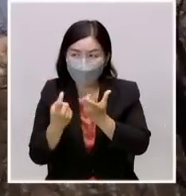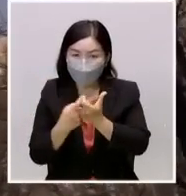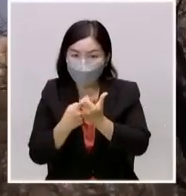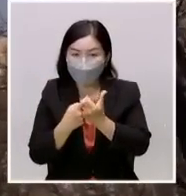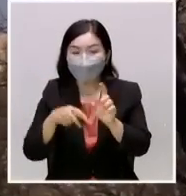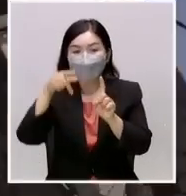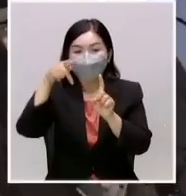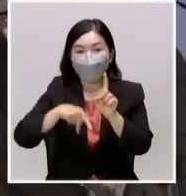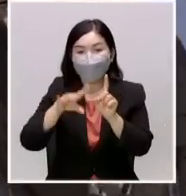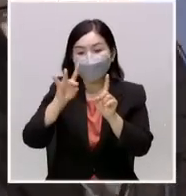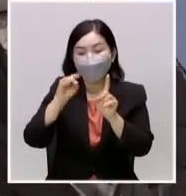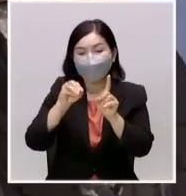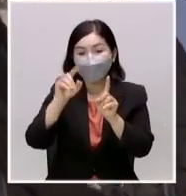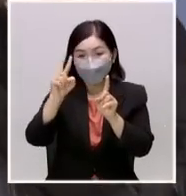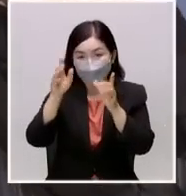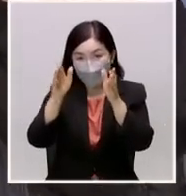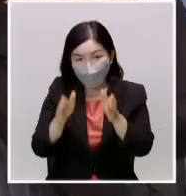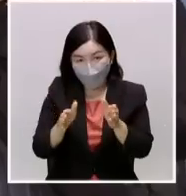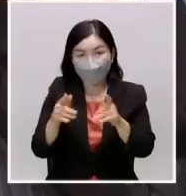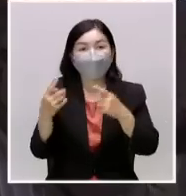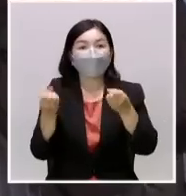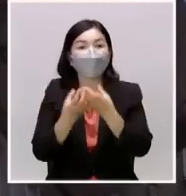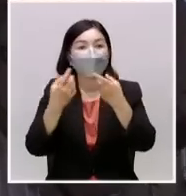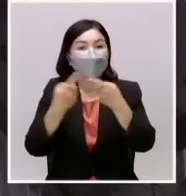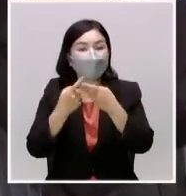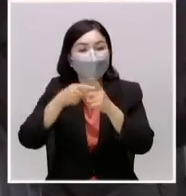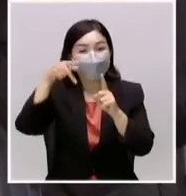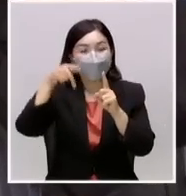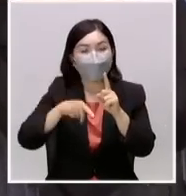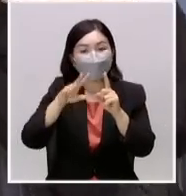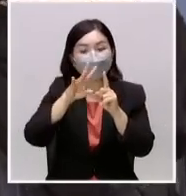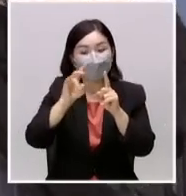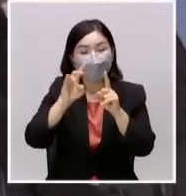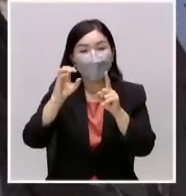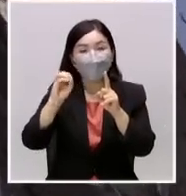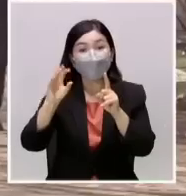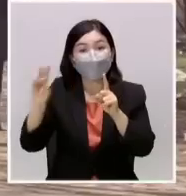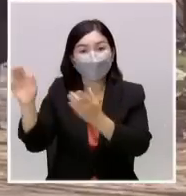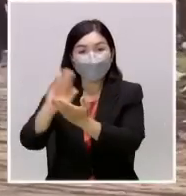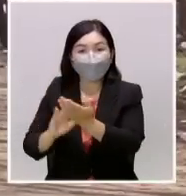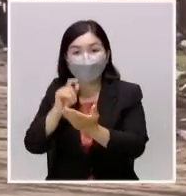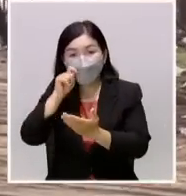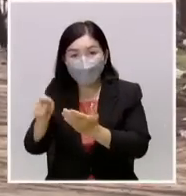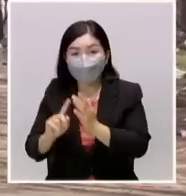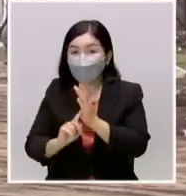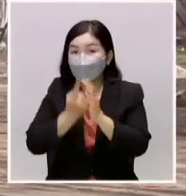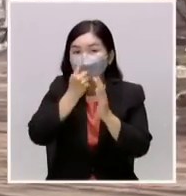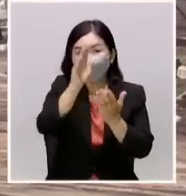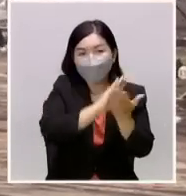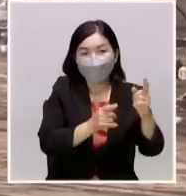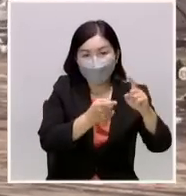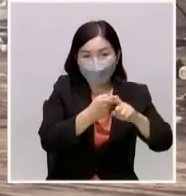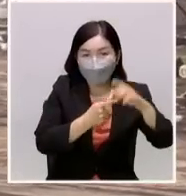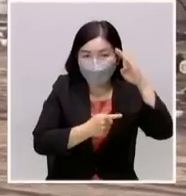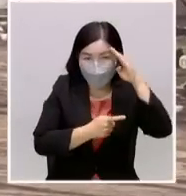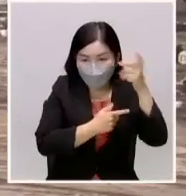ย 1,081 คนและมีผู้บาดเจ็บ 1,707 คนในยูเครนตั้งแต่รัสเซียเปิดปฏิบัติ